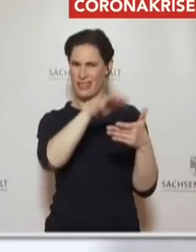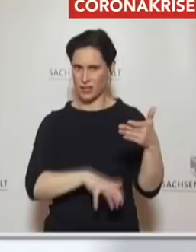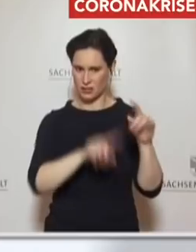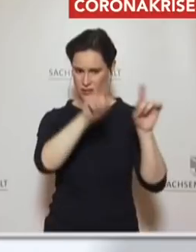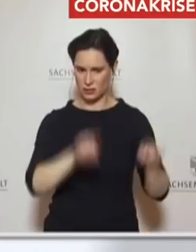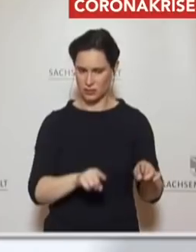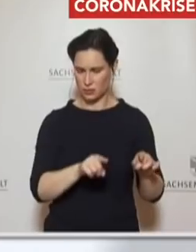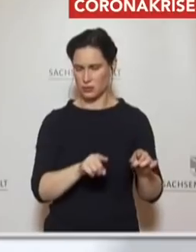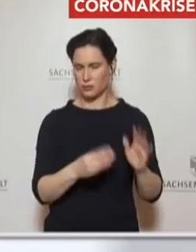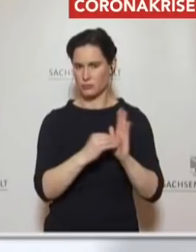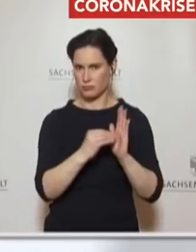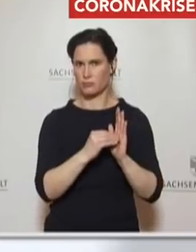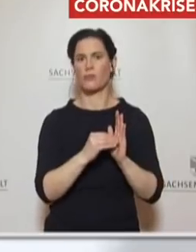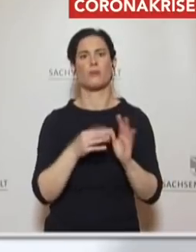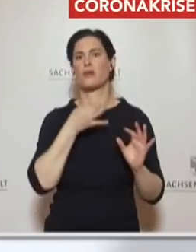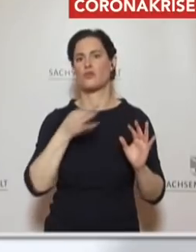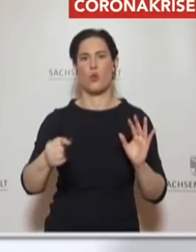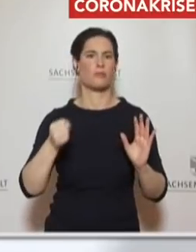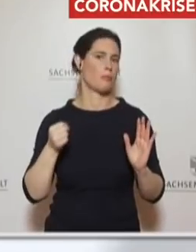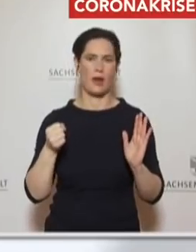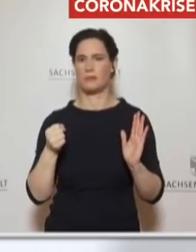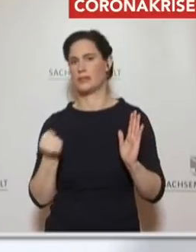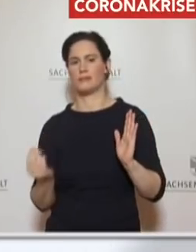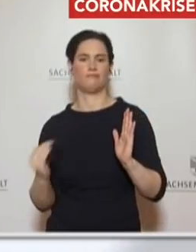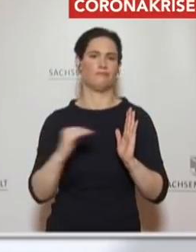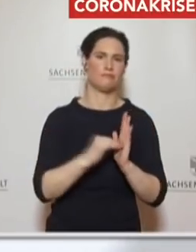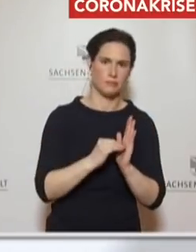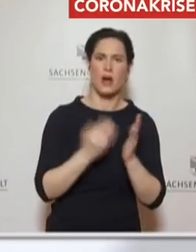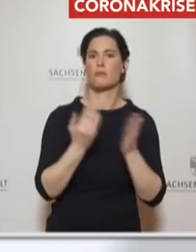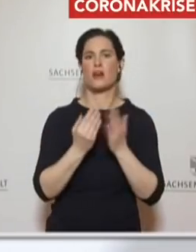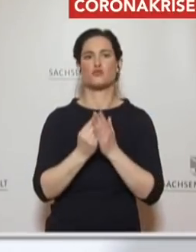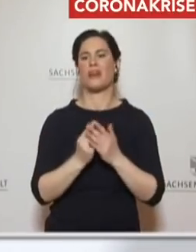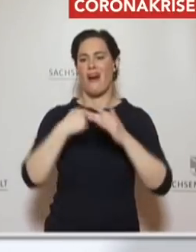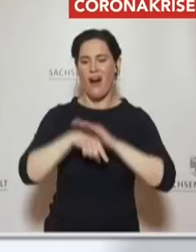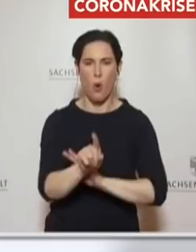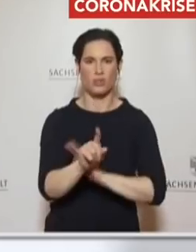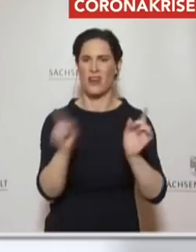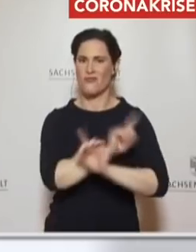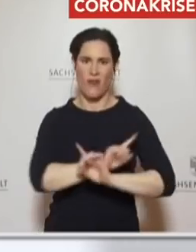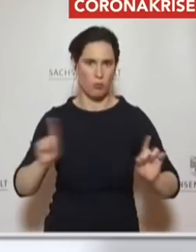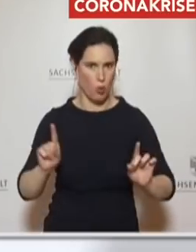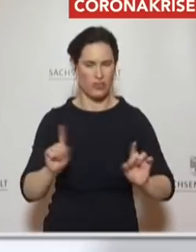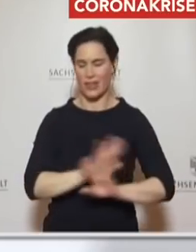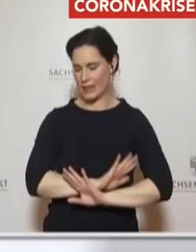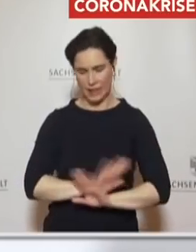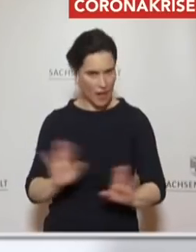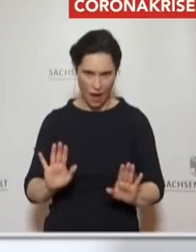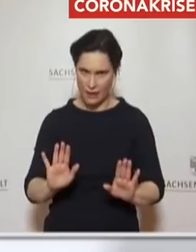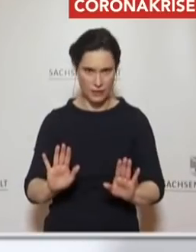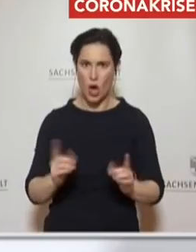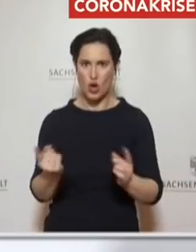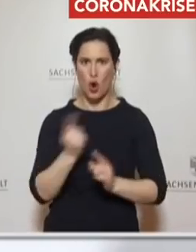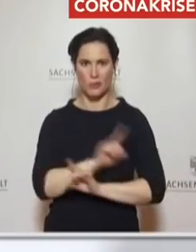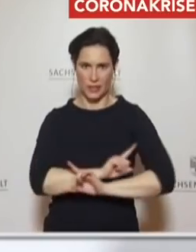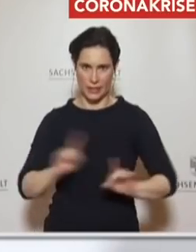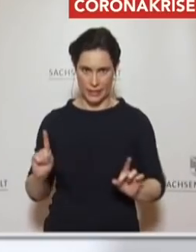als Option mit aufgerufenes Element der Ausgangssperre. Es wird keine flächendeckende Ausgangssperre geben. Das haben